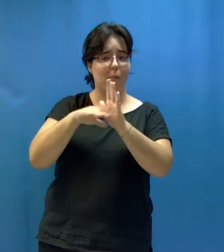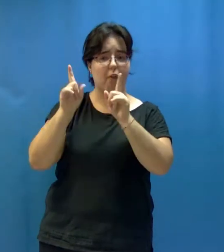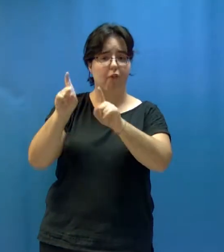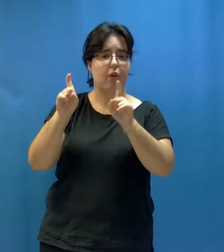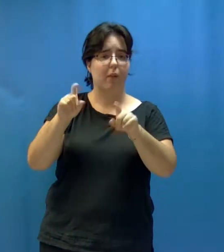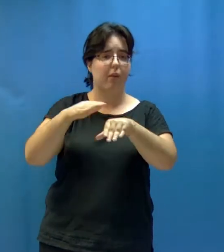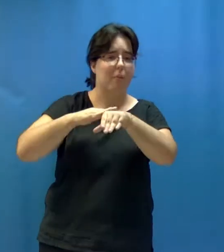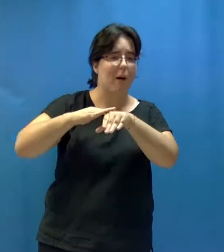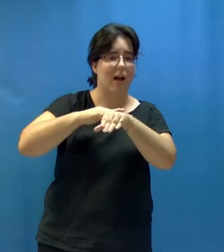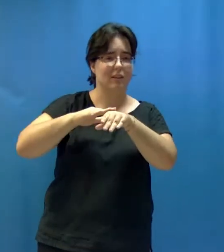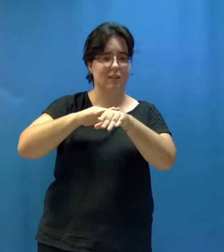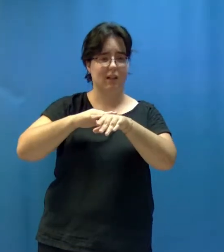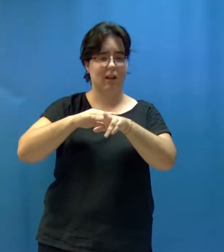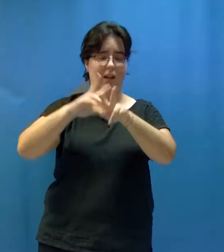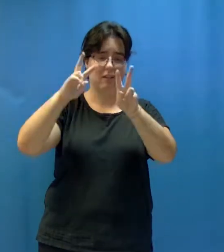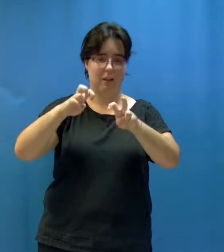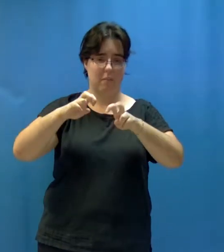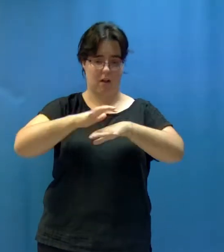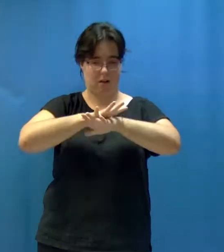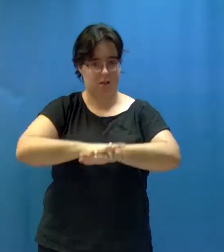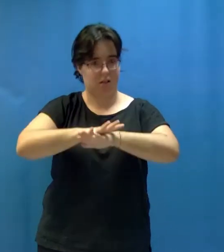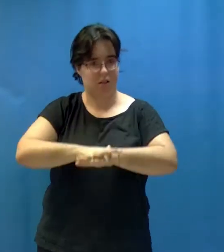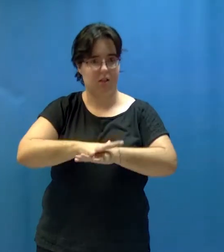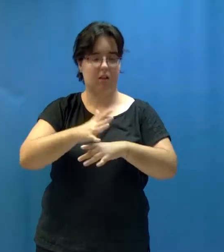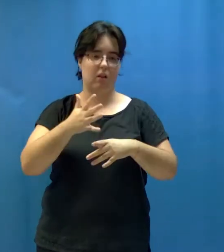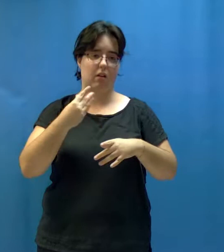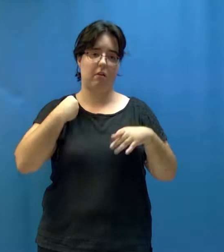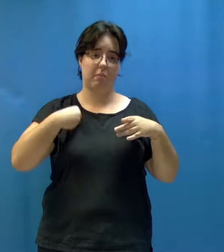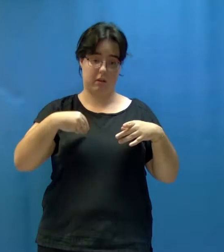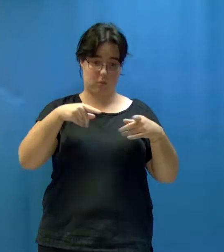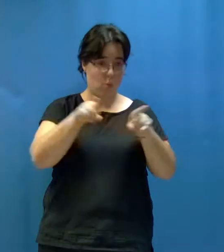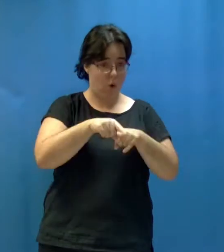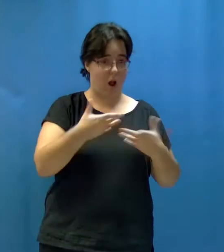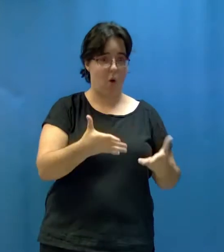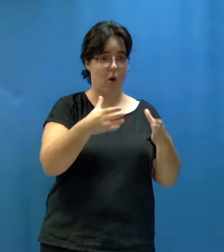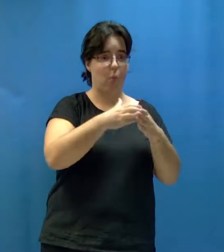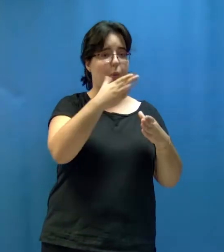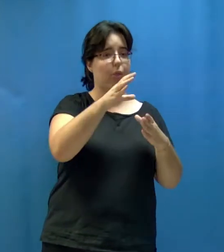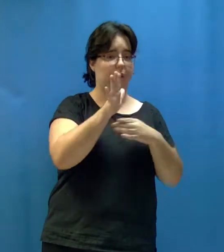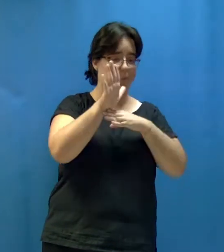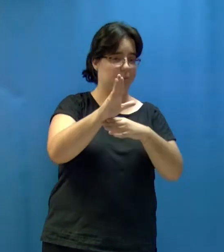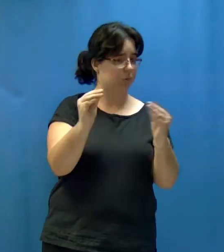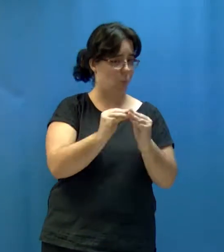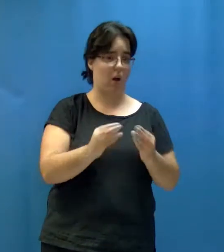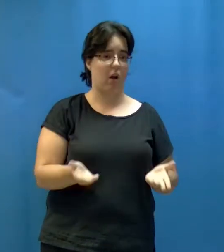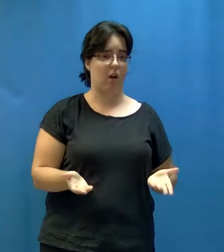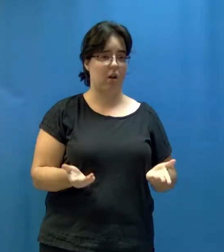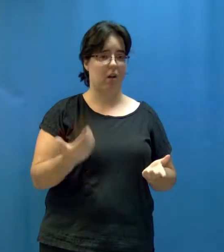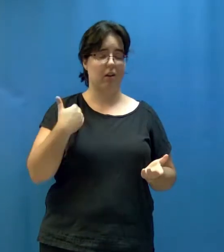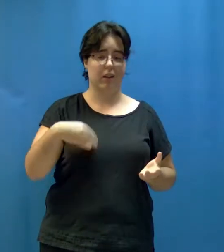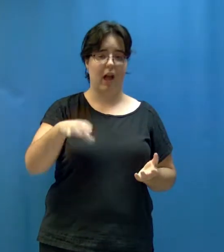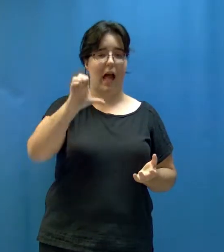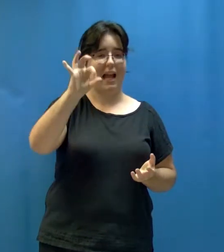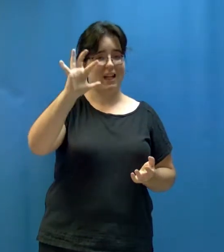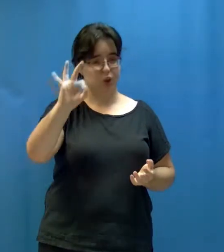bàsica en tècniques de reanimació, com les quals ara proposa el grup municipal de Ciutadans. Estudiants de secundària, de